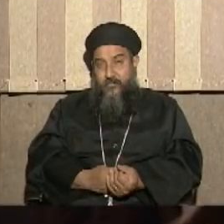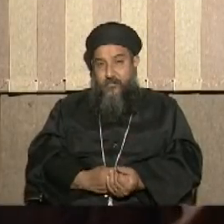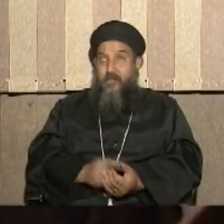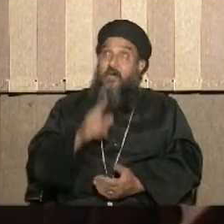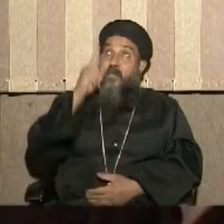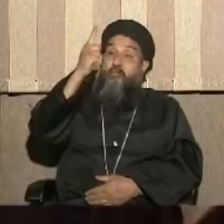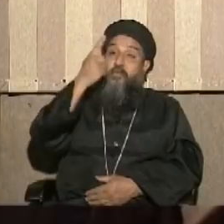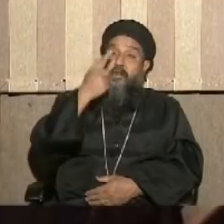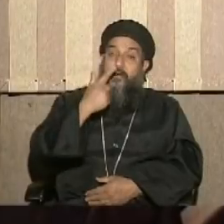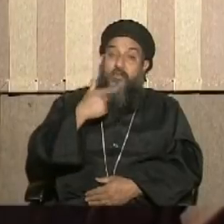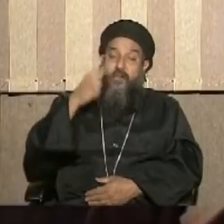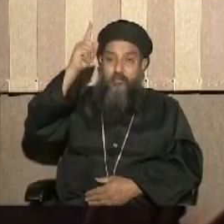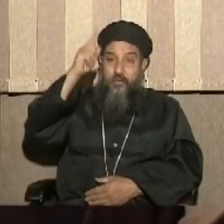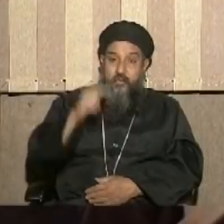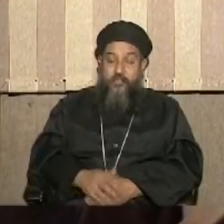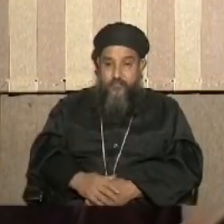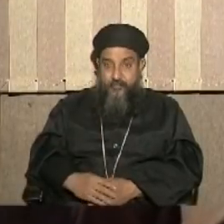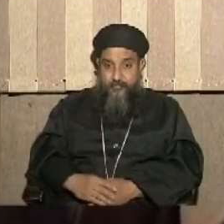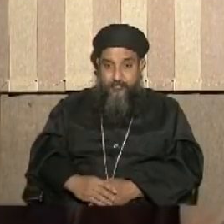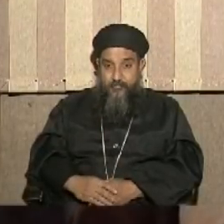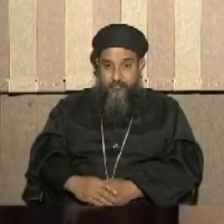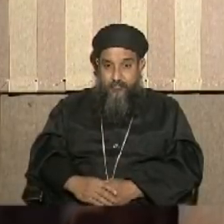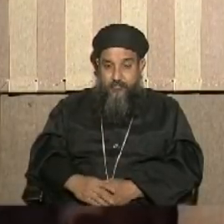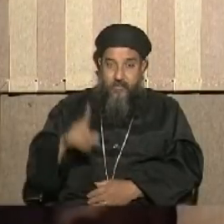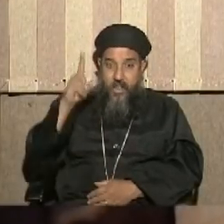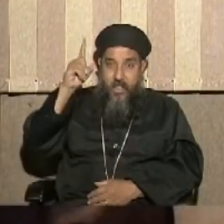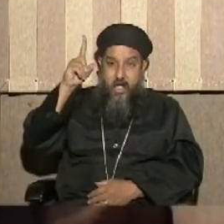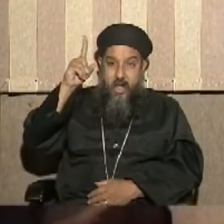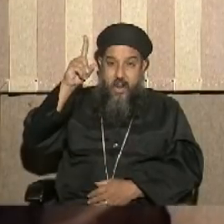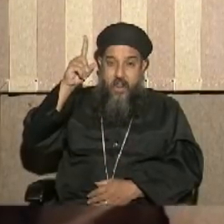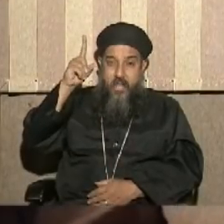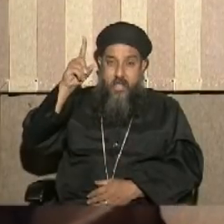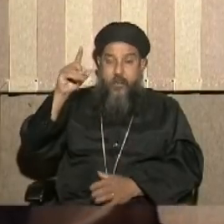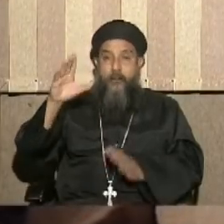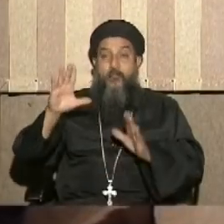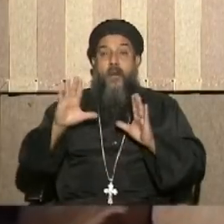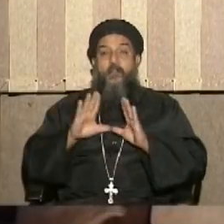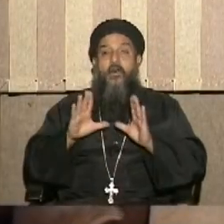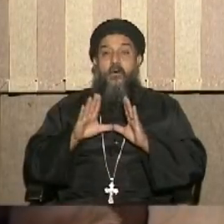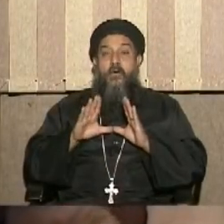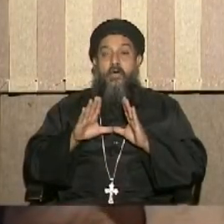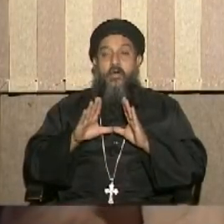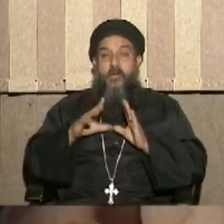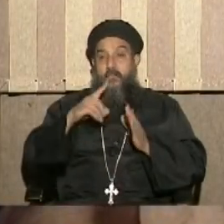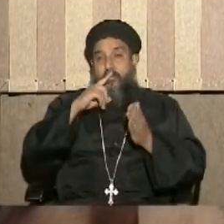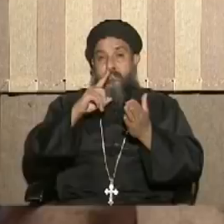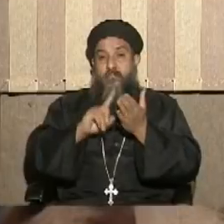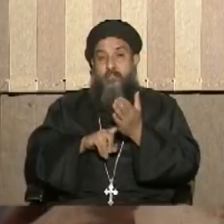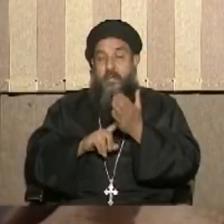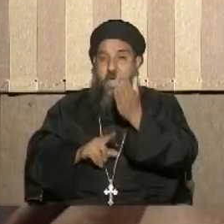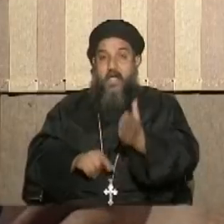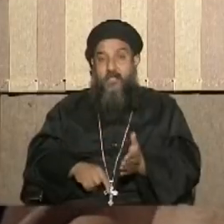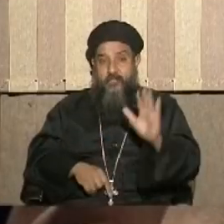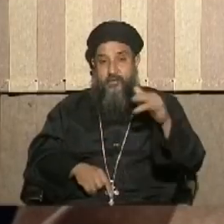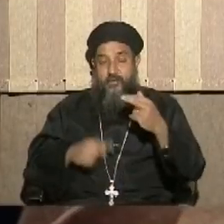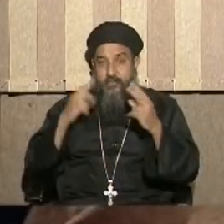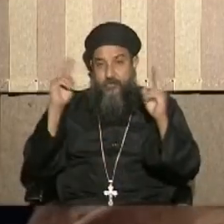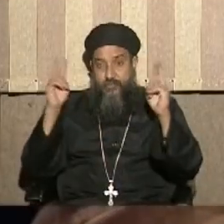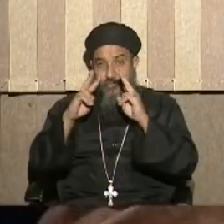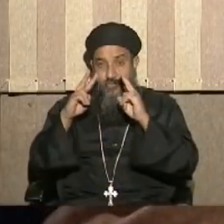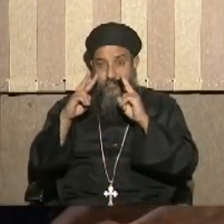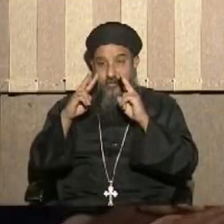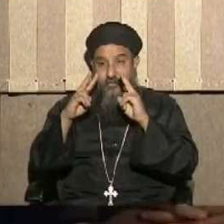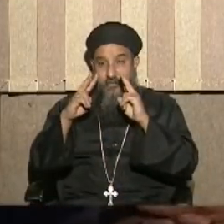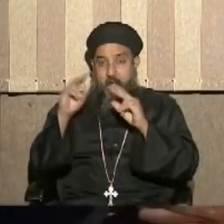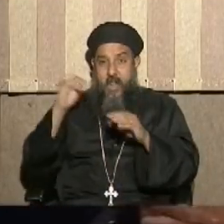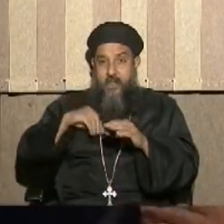قديش ربنا بيحبكم خلى الأب مقار بنفسه يجي